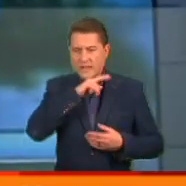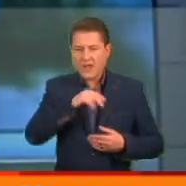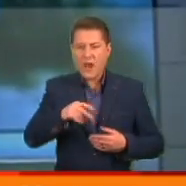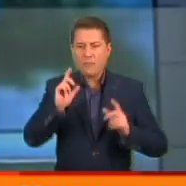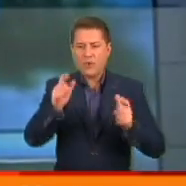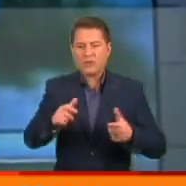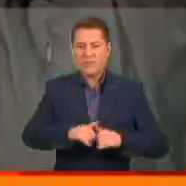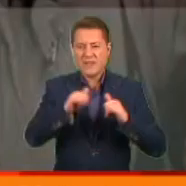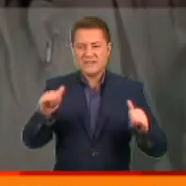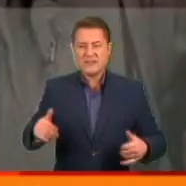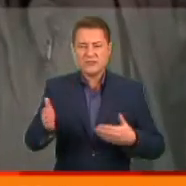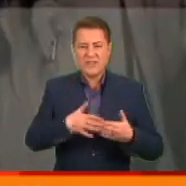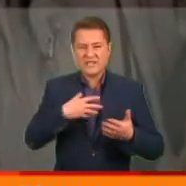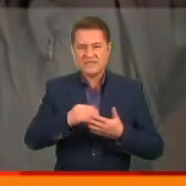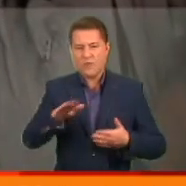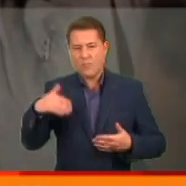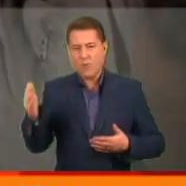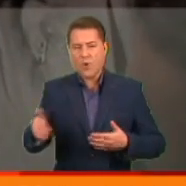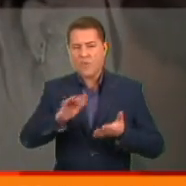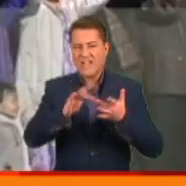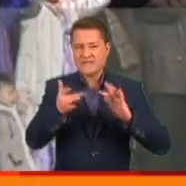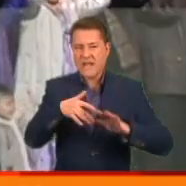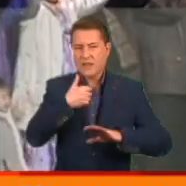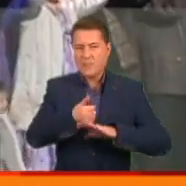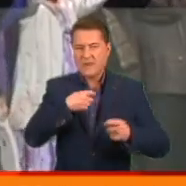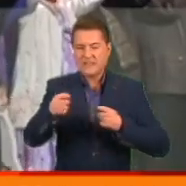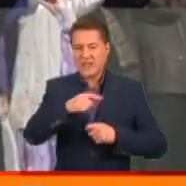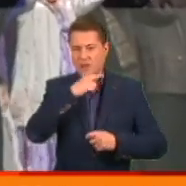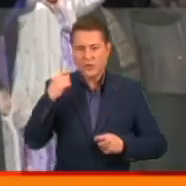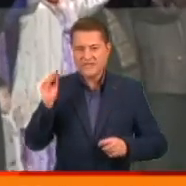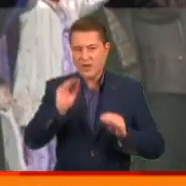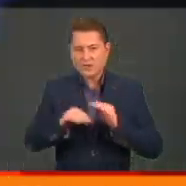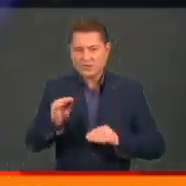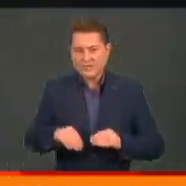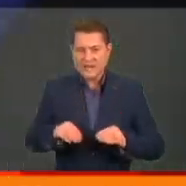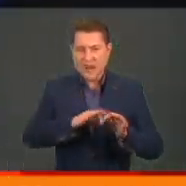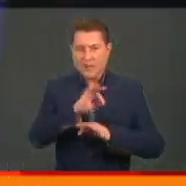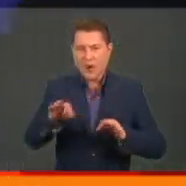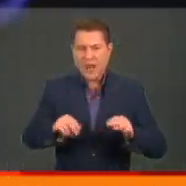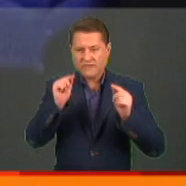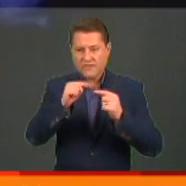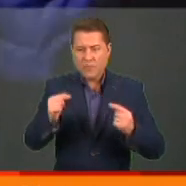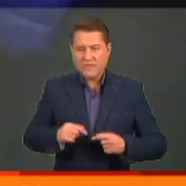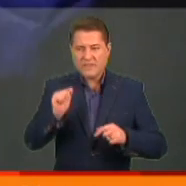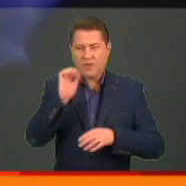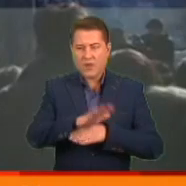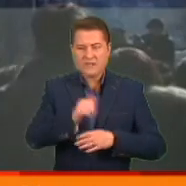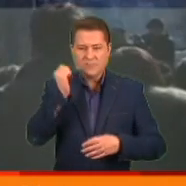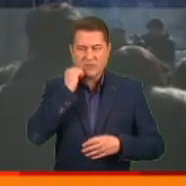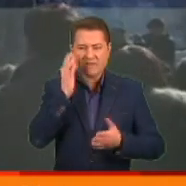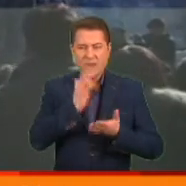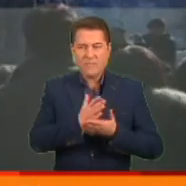посилити санкції зі свого боку. На сайті президента Росії вже навіть розмістили проект відповідного указу. Москва має